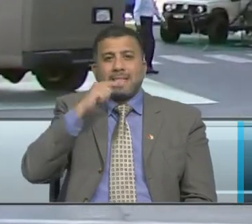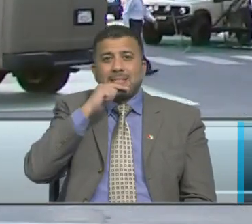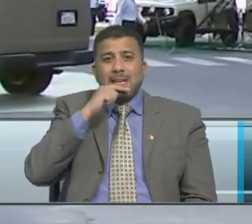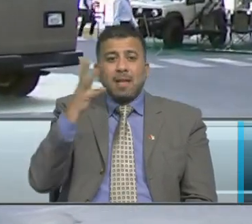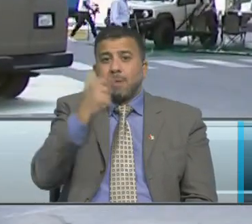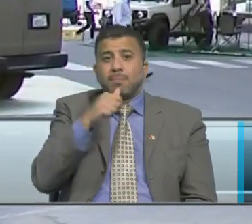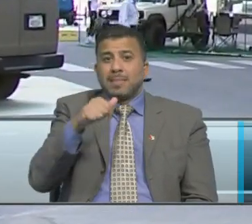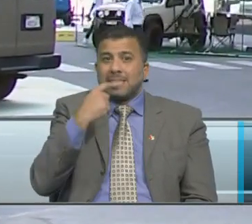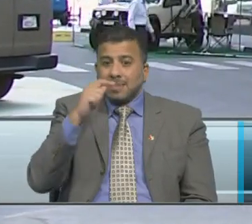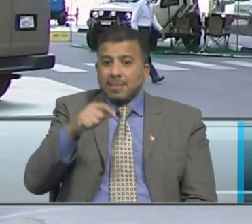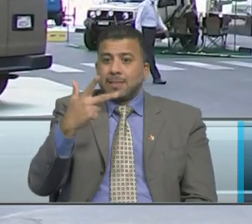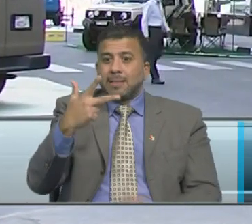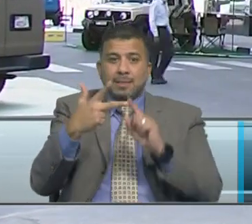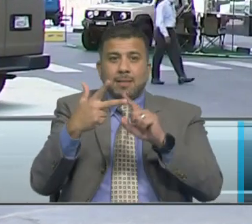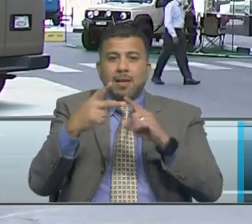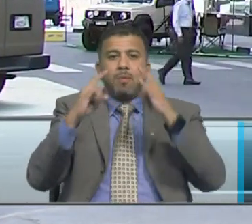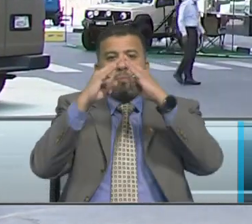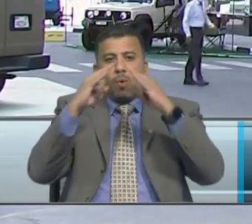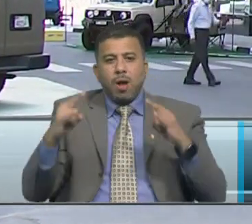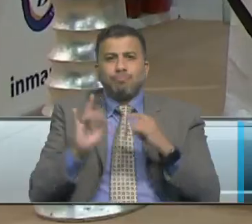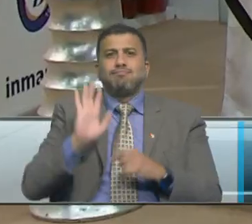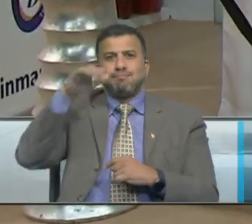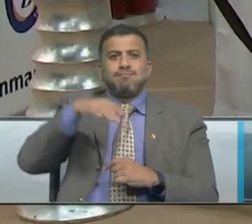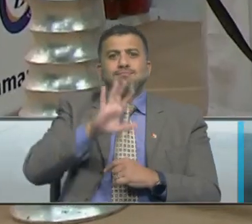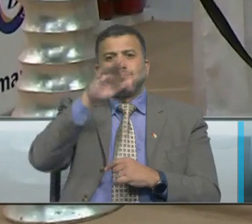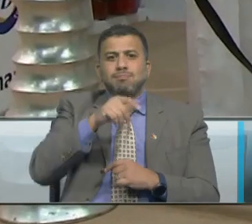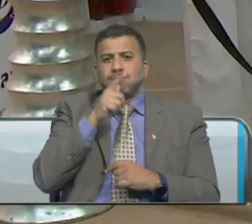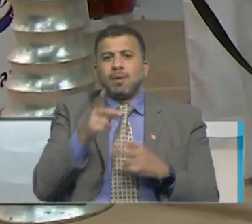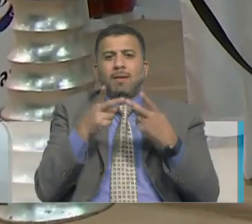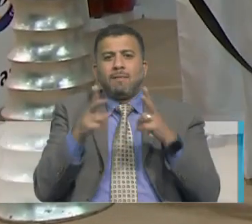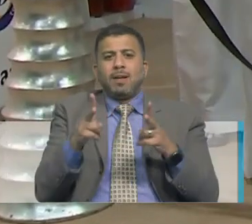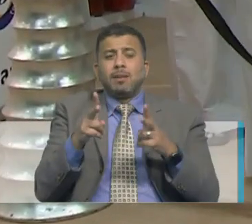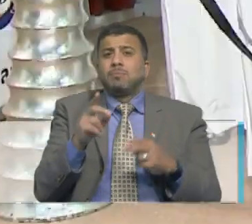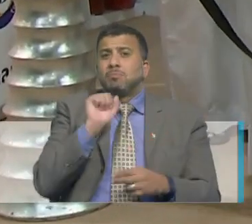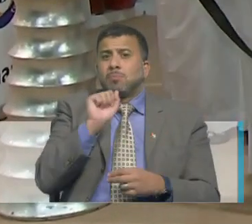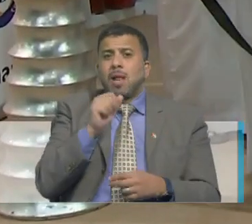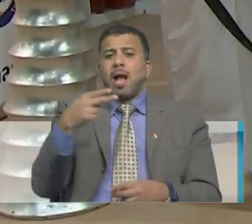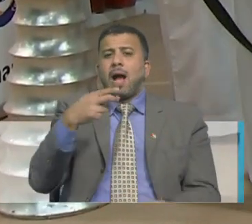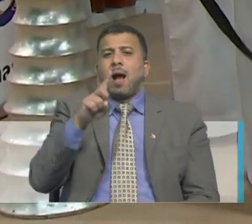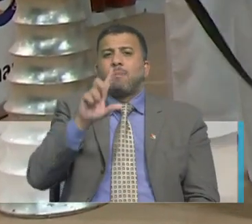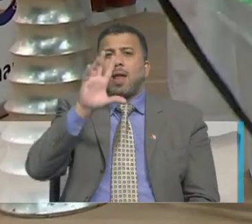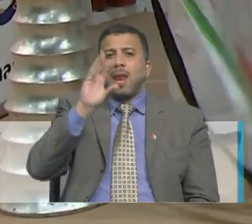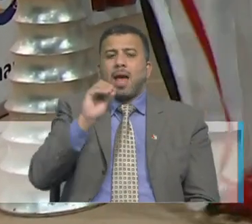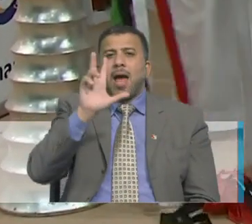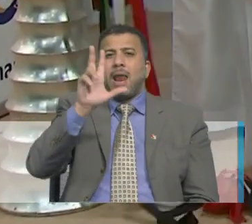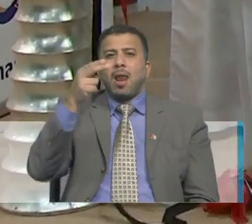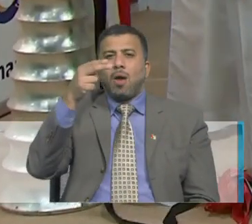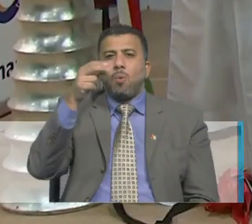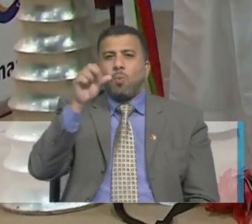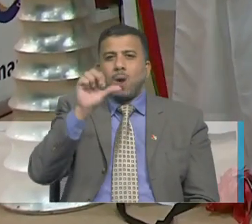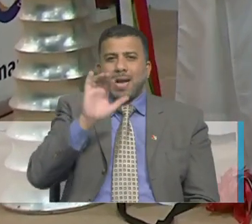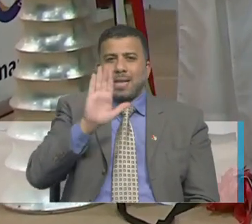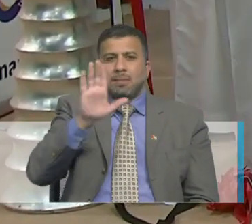النسخة الثالثة من معرض التخييم والمغامرات المدشن بحضور سعادة عبد الله سلطان العويس